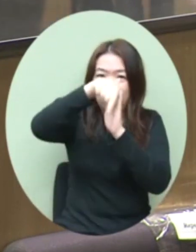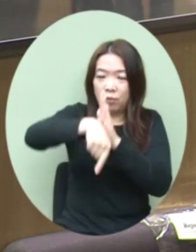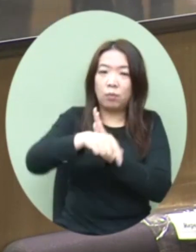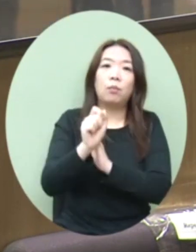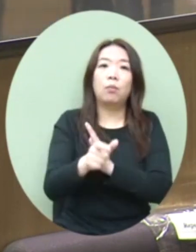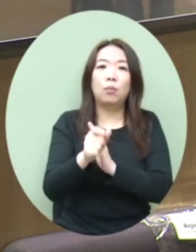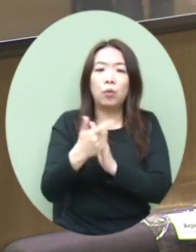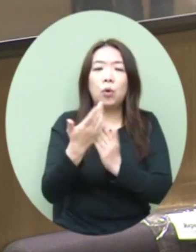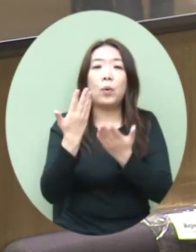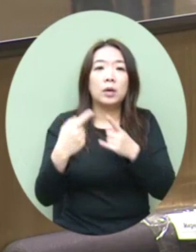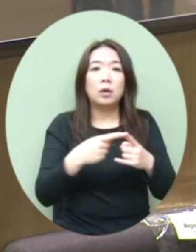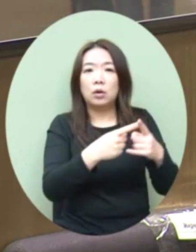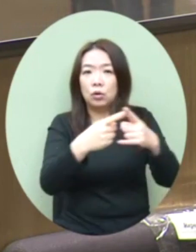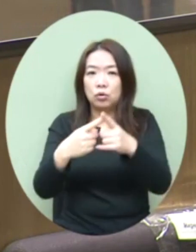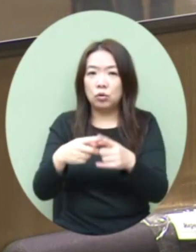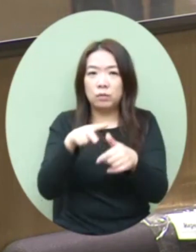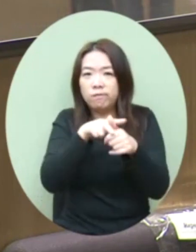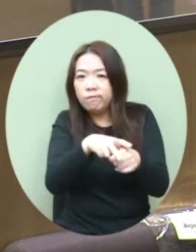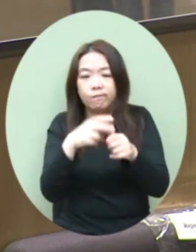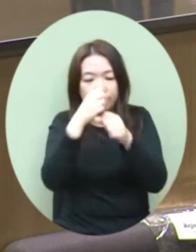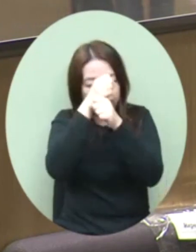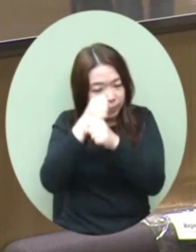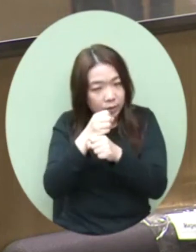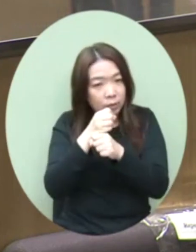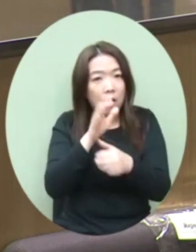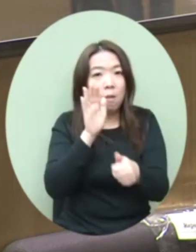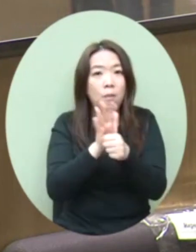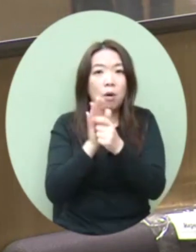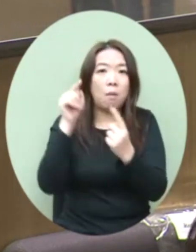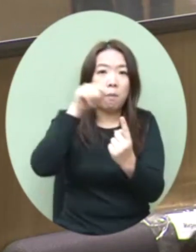全民強劍地加速你這個達成呢